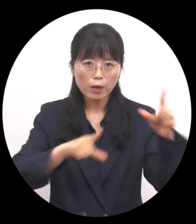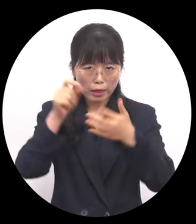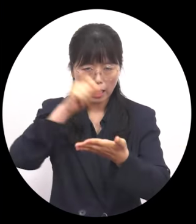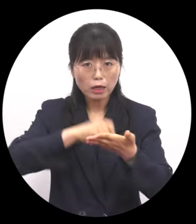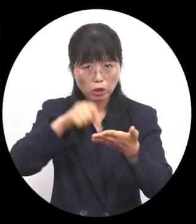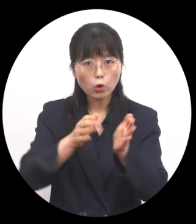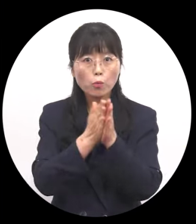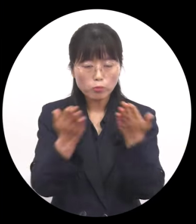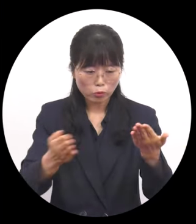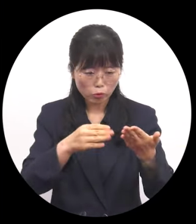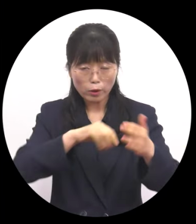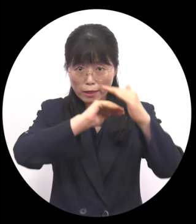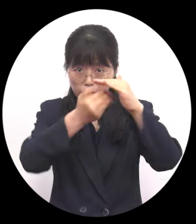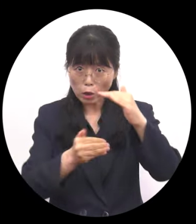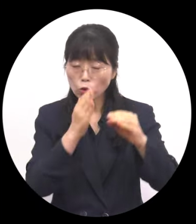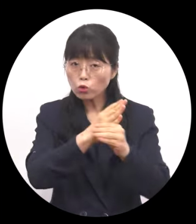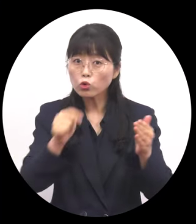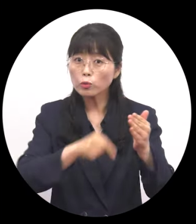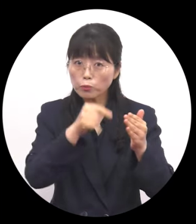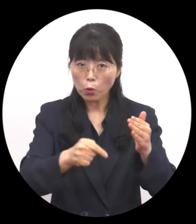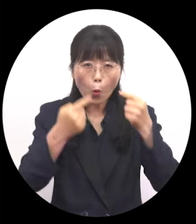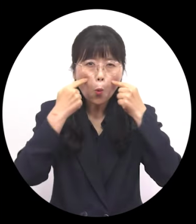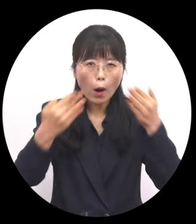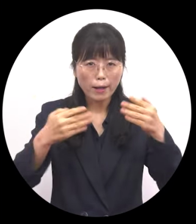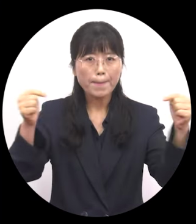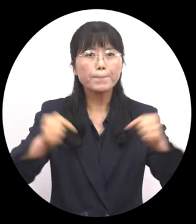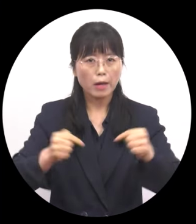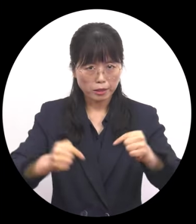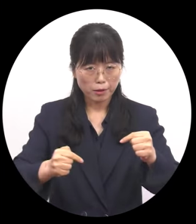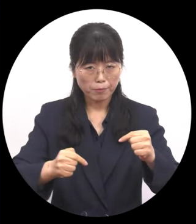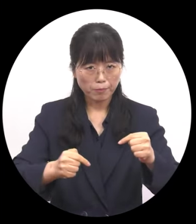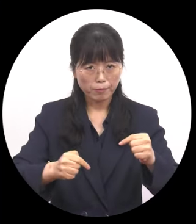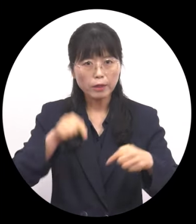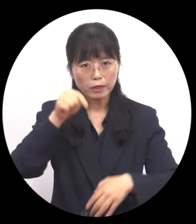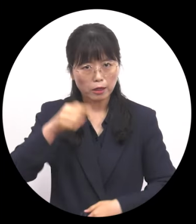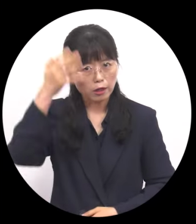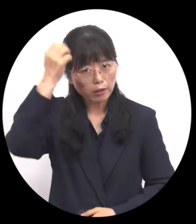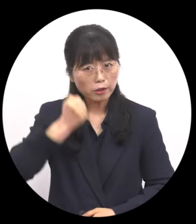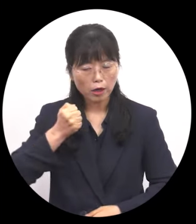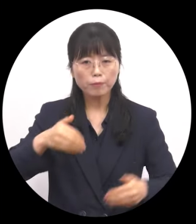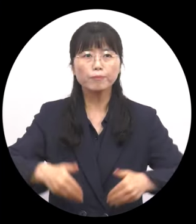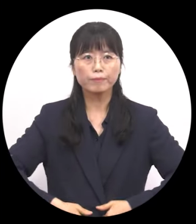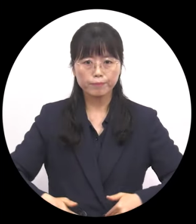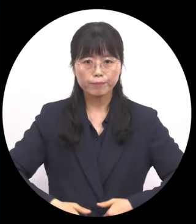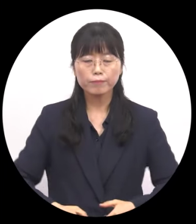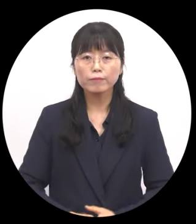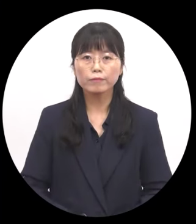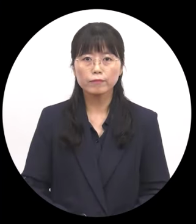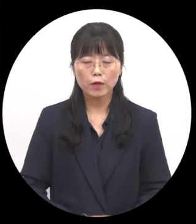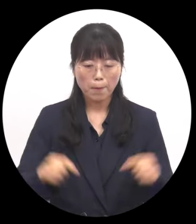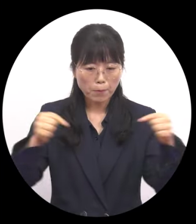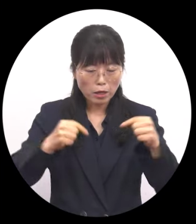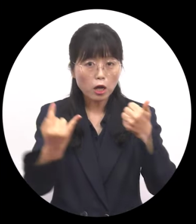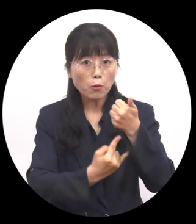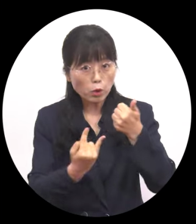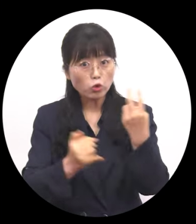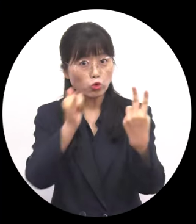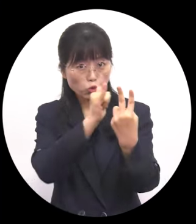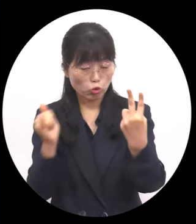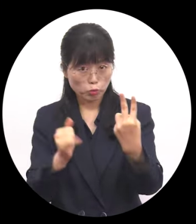기록되어 있는 내용을 중심으로 확인하는 면접이다라는 부분을 기억해 주시고요. 면접위원은